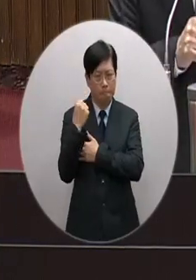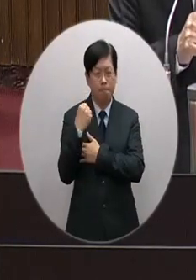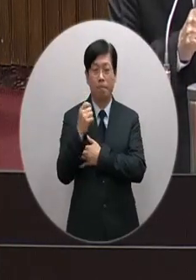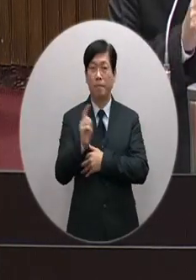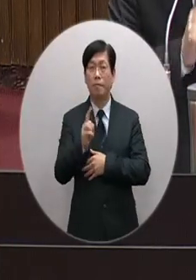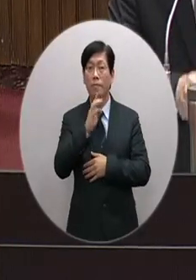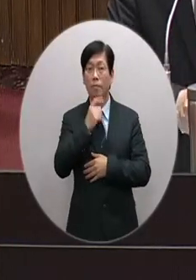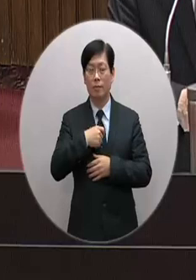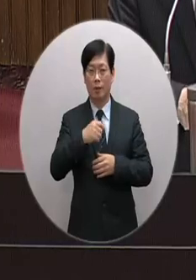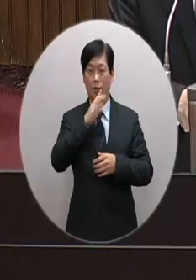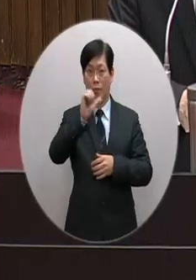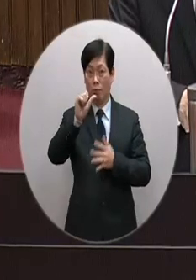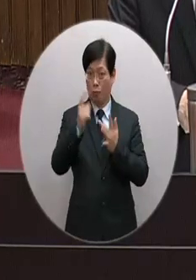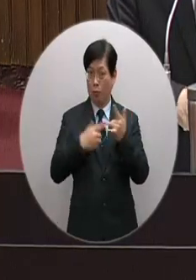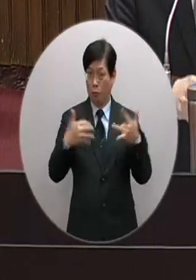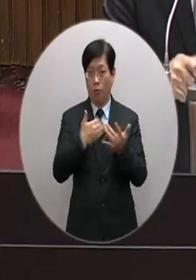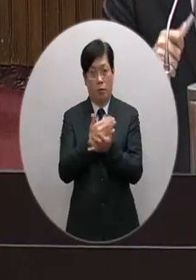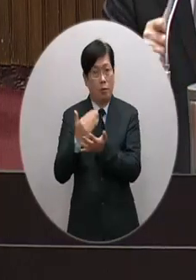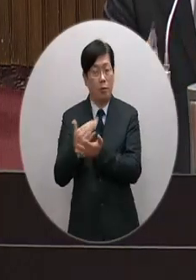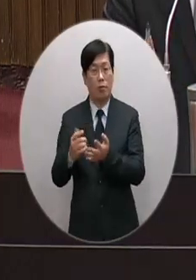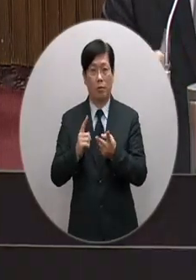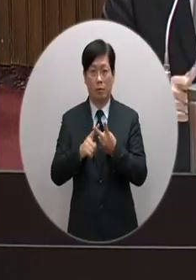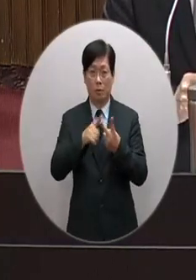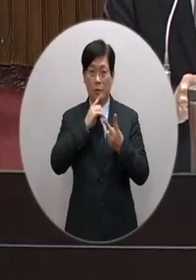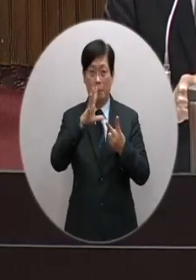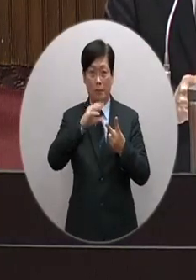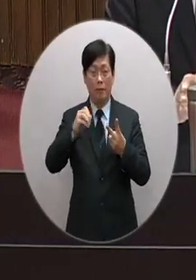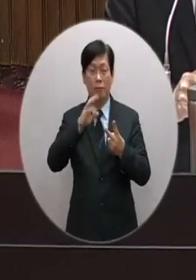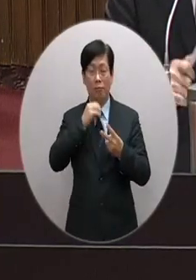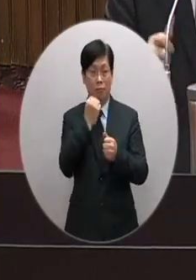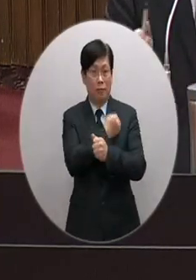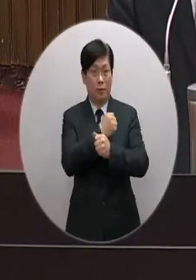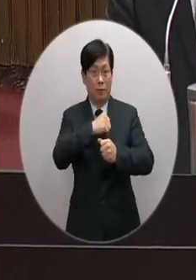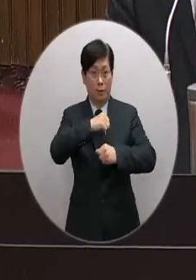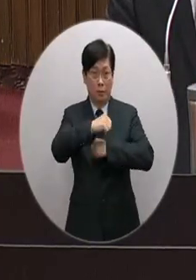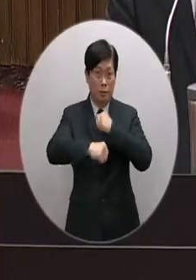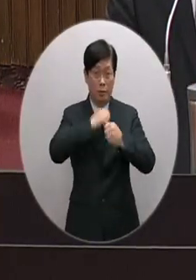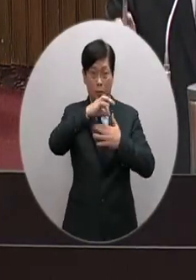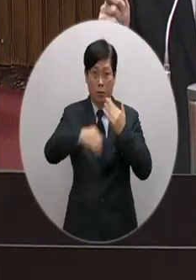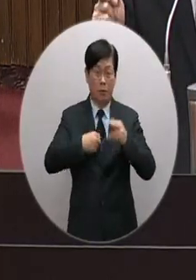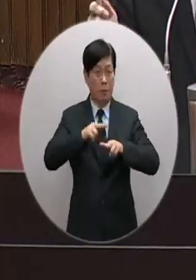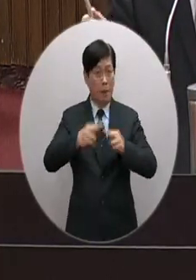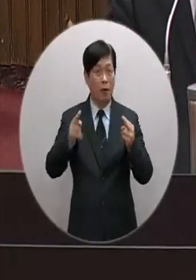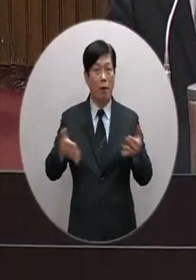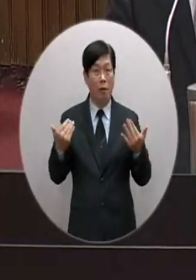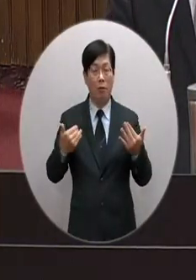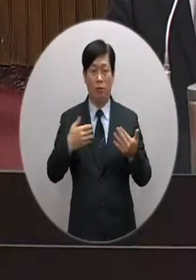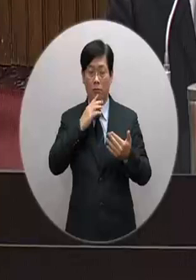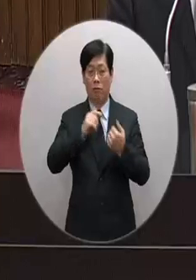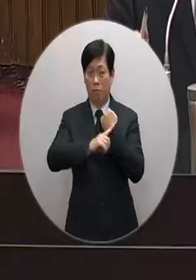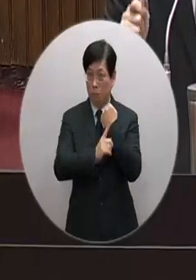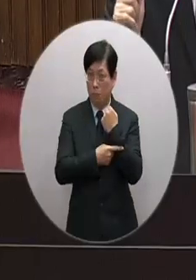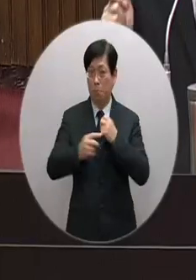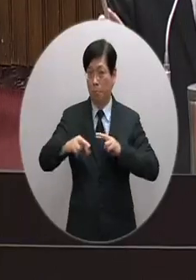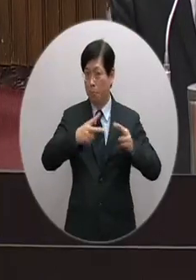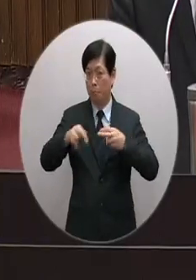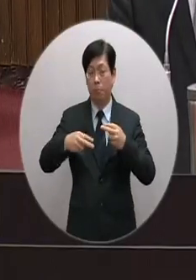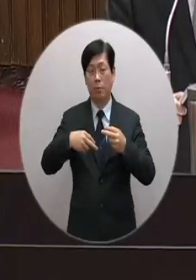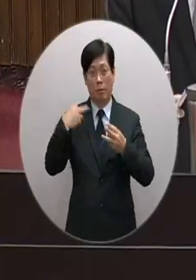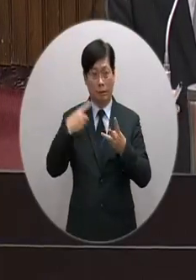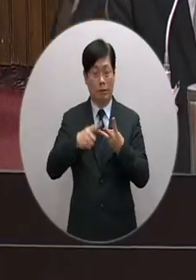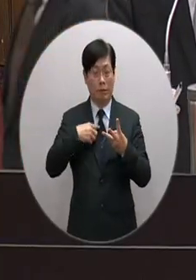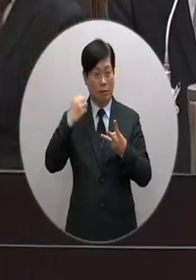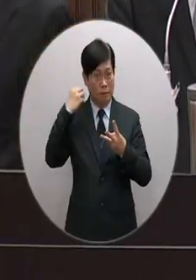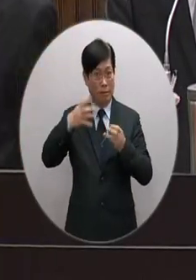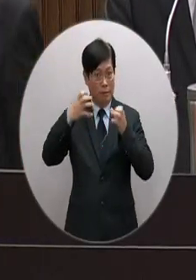包括解决五缺的问题，那么放宽这个劳动市场弹性的问题，松绑劳动法令，或是提出